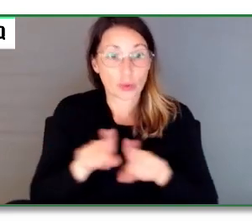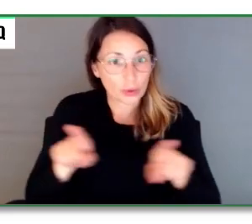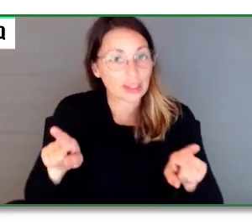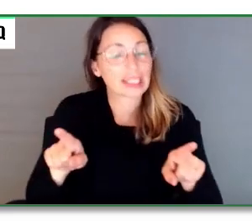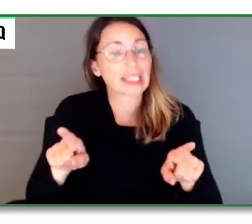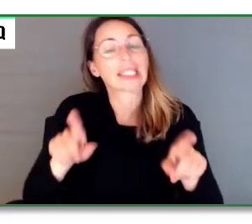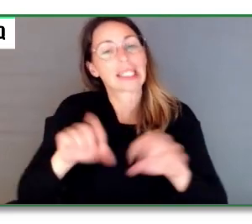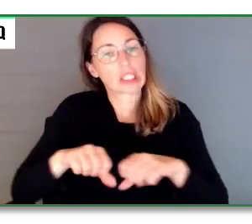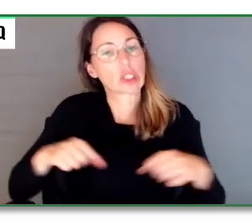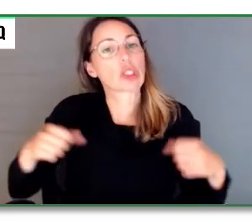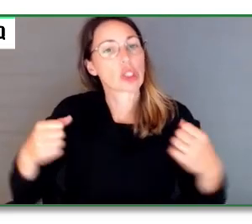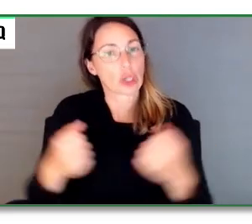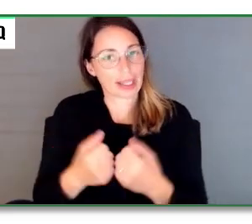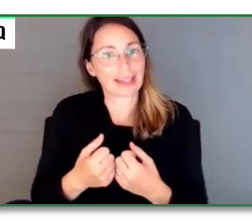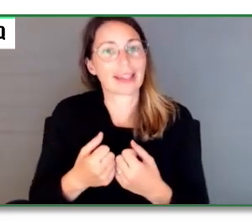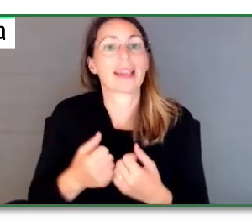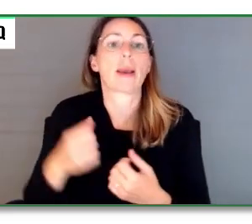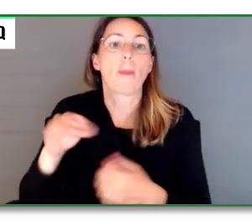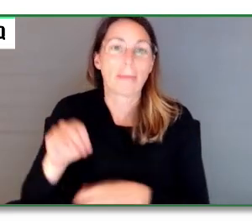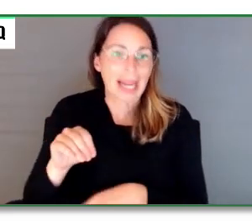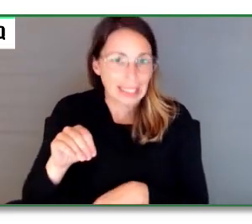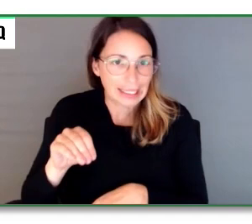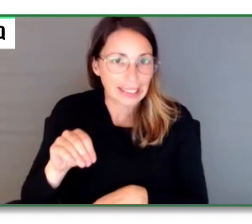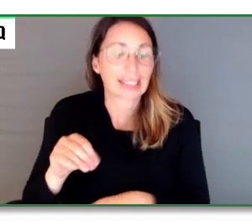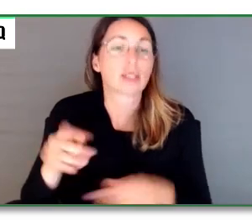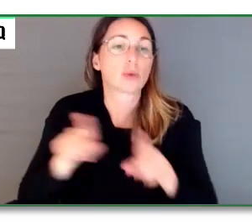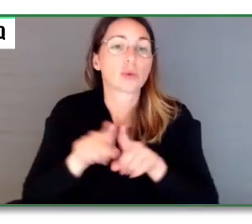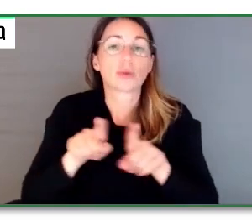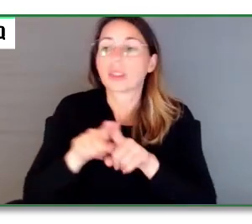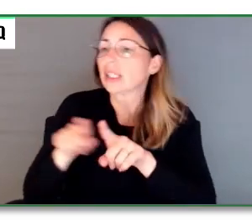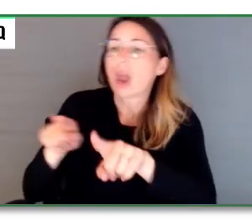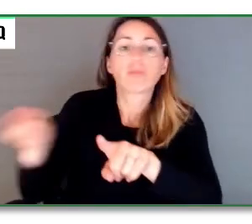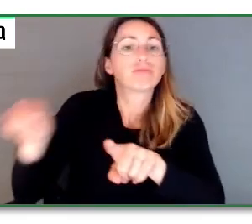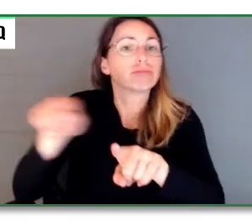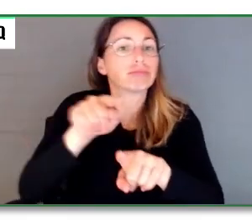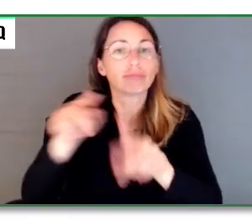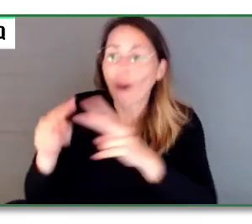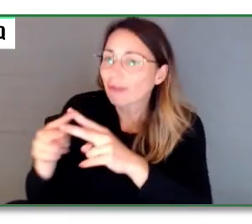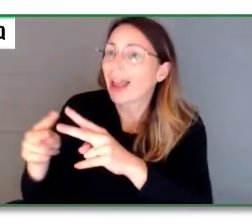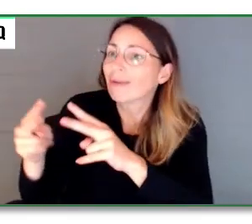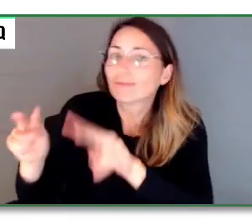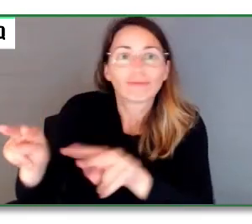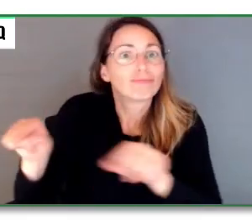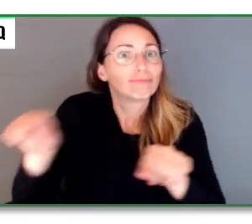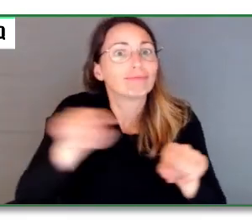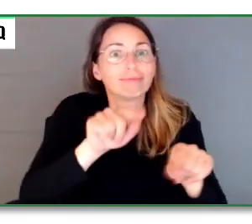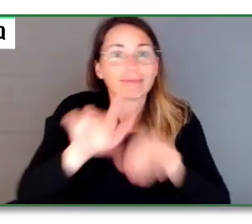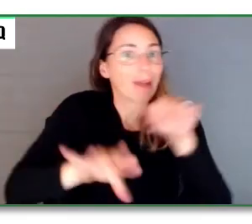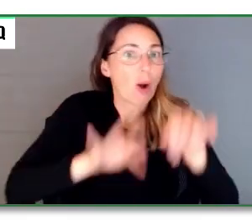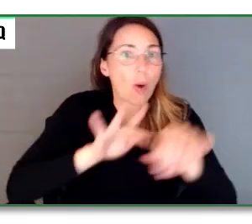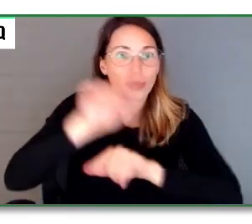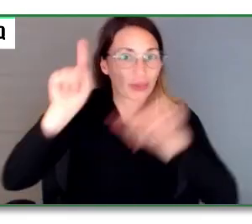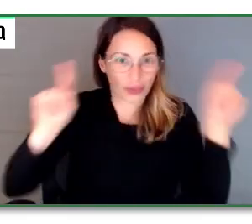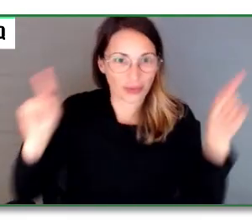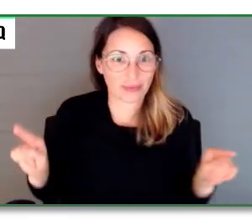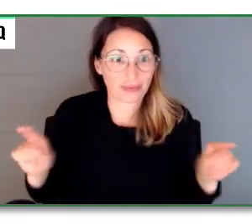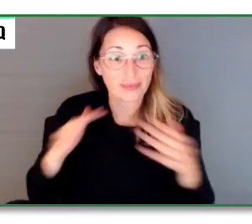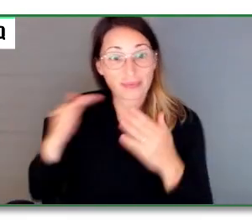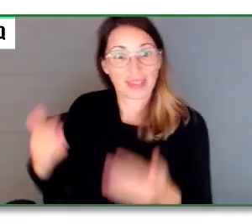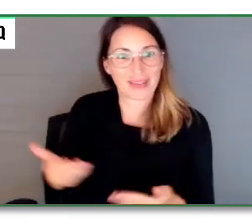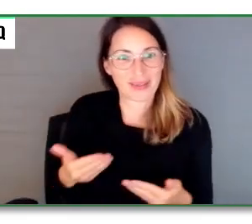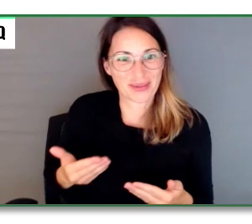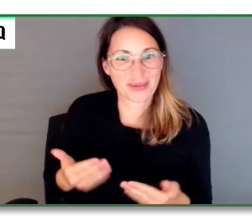le faire connaître aux organisations du monde entier. Bienvenue. Merci et merci à tous d'être